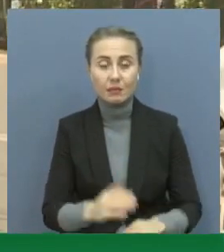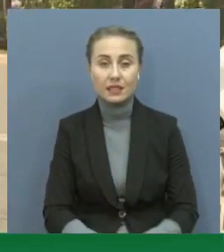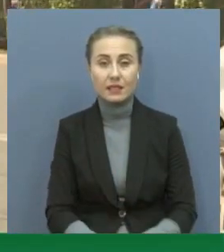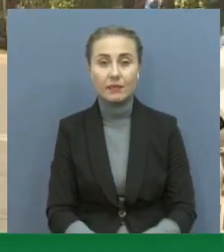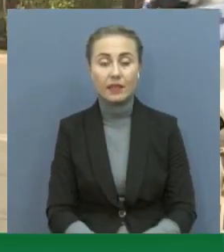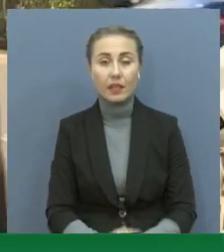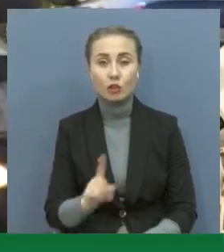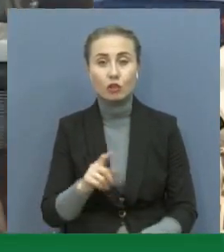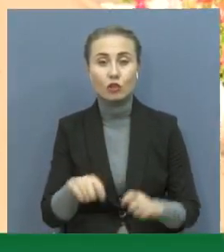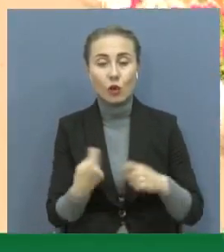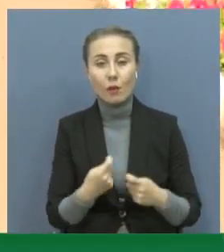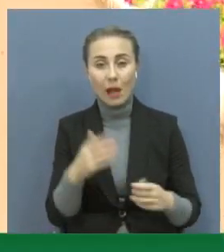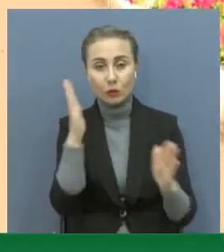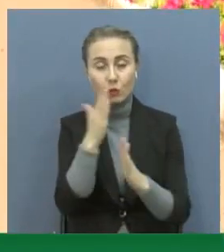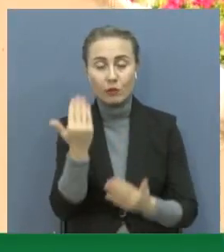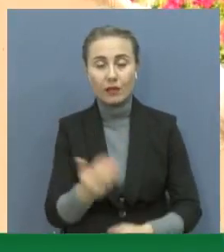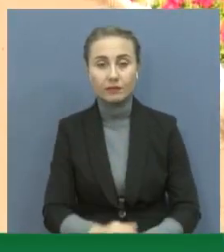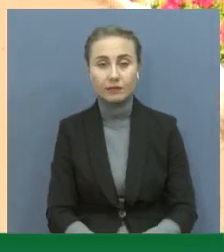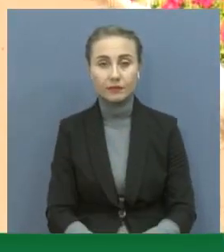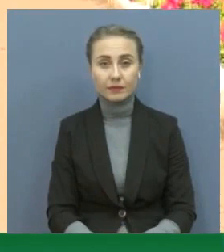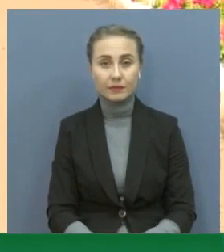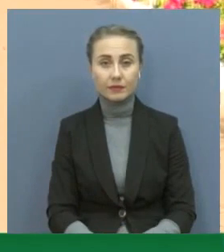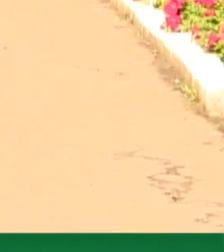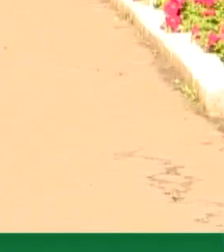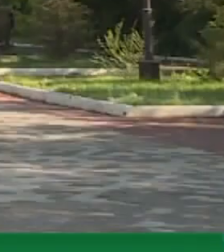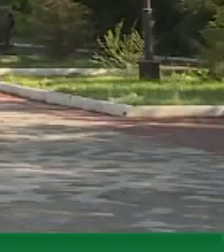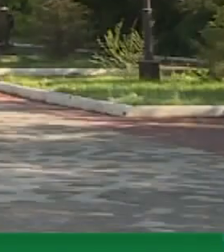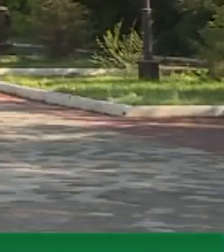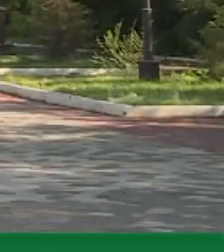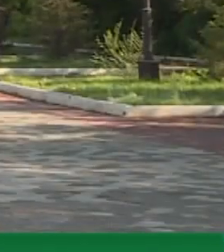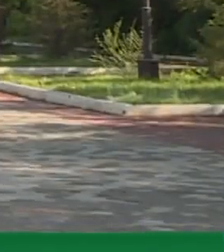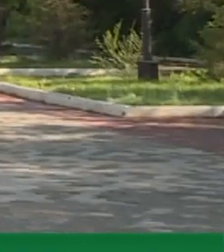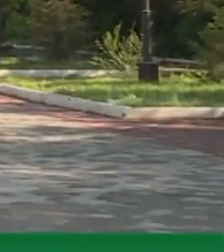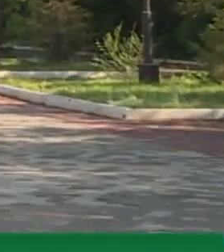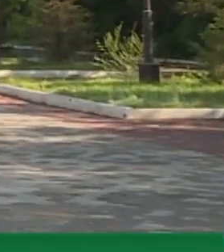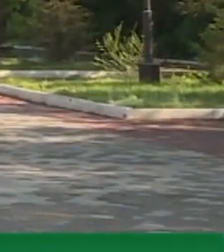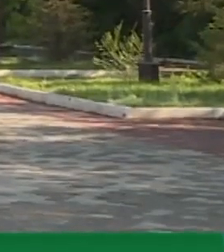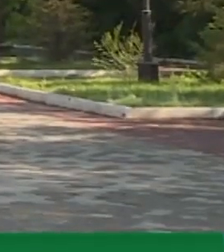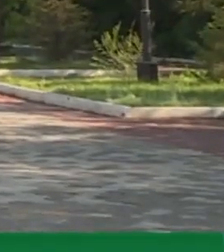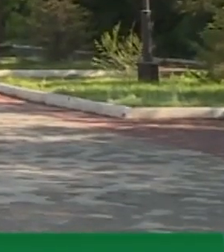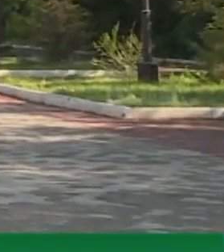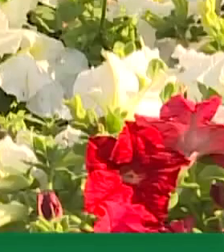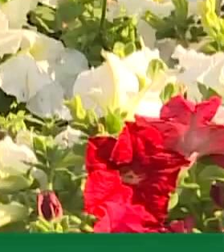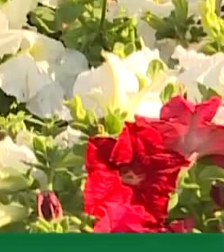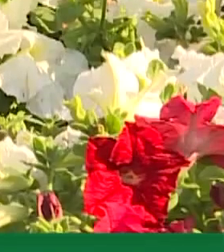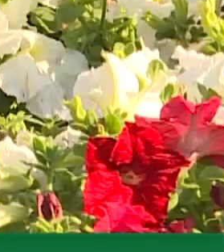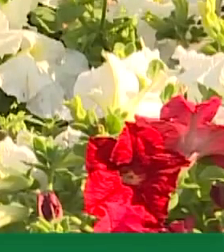Той, что ломает судьбы. Абай Кокимбек, Азамат Бекмагамбетов, Жахангир Мукамбетов. Специально для Акмола Апта.